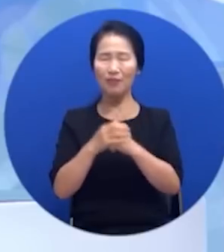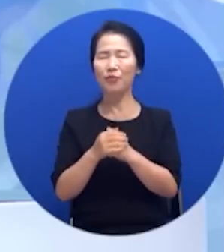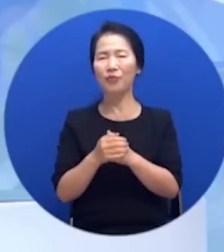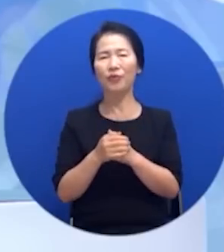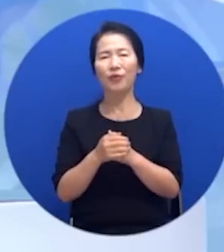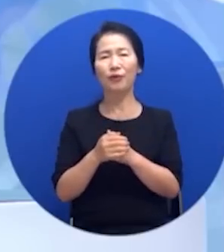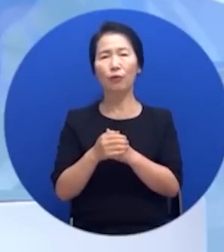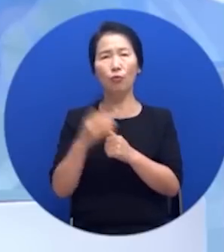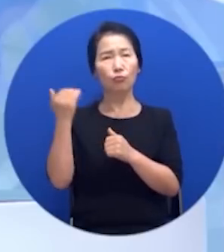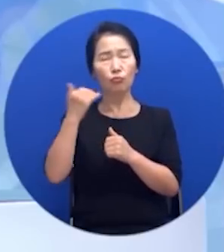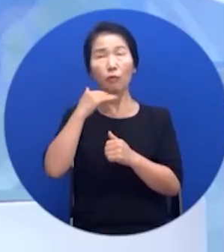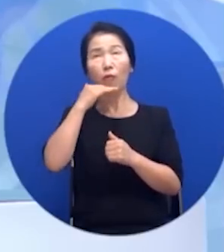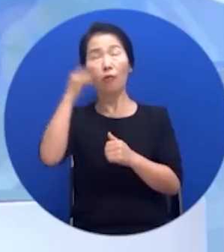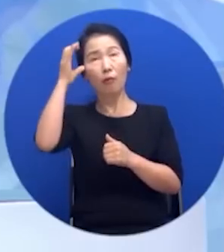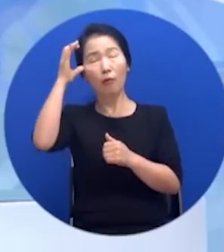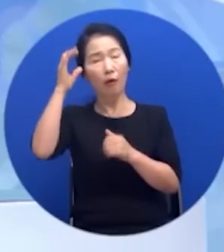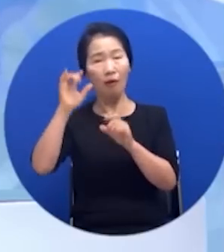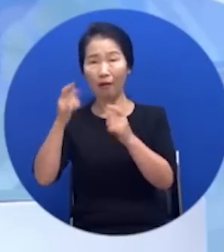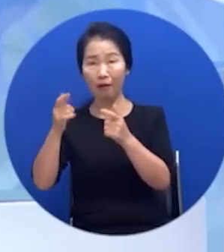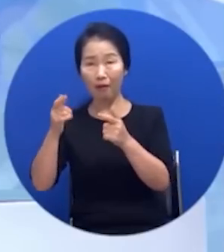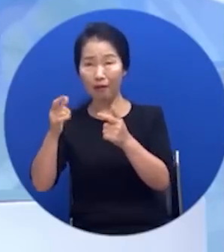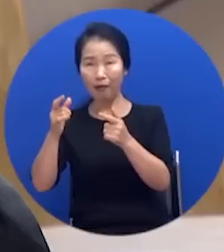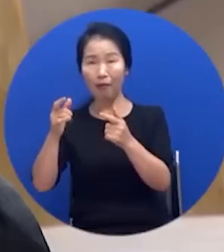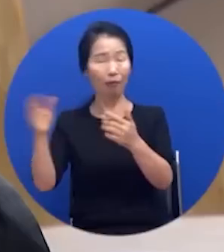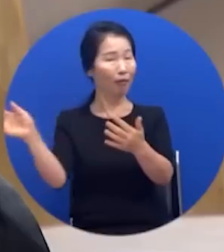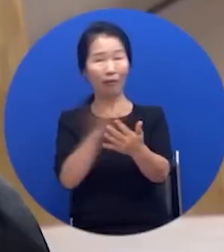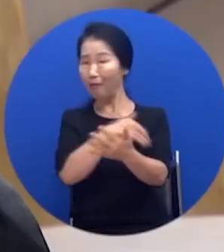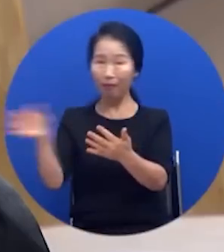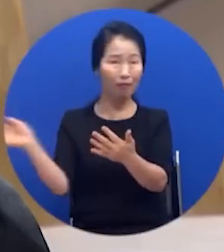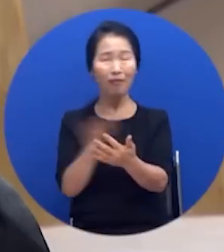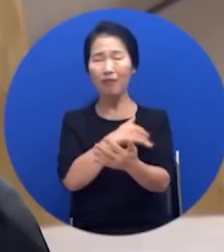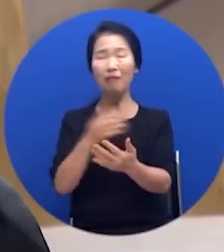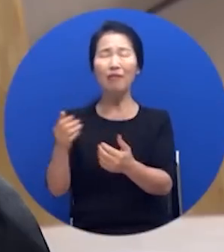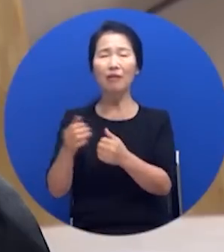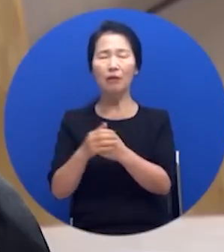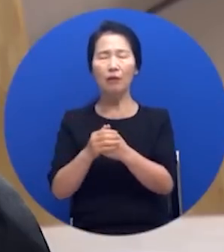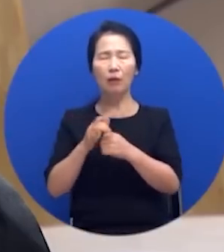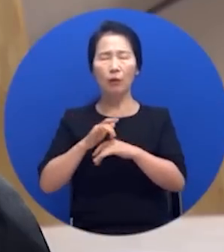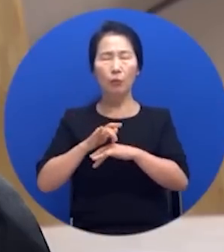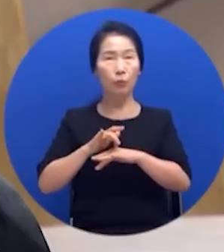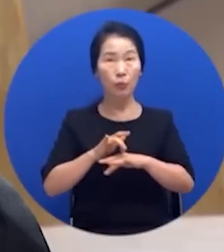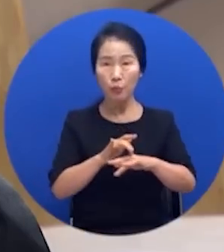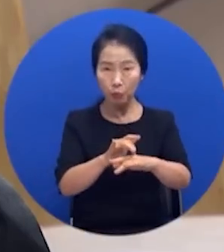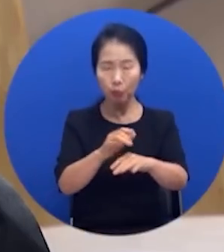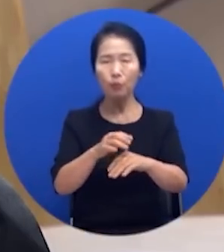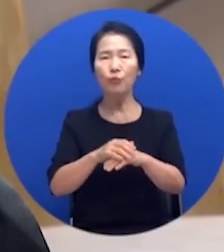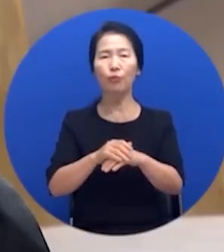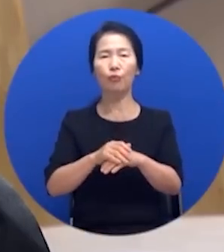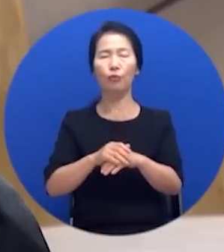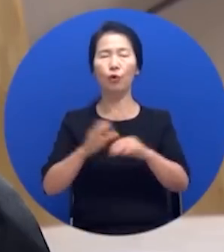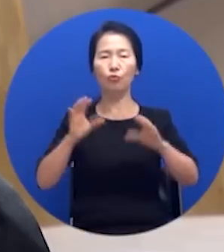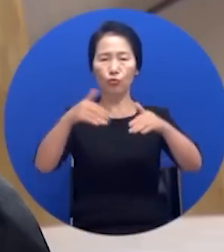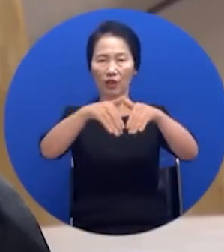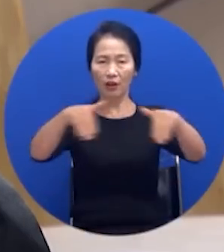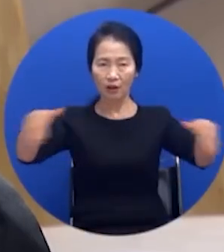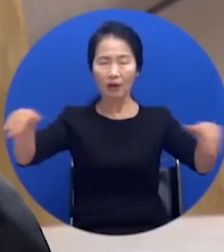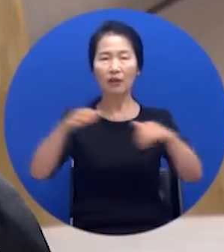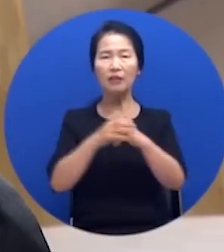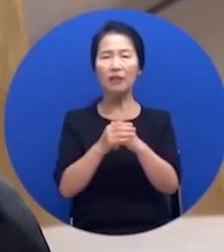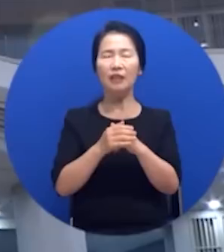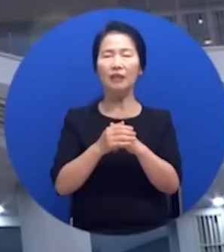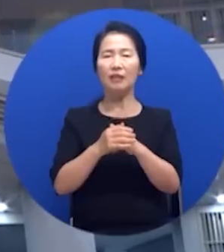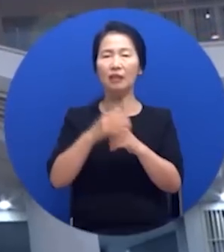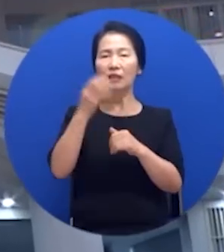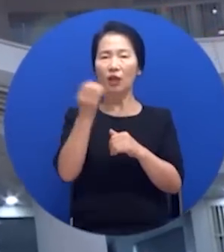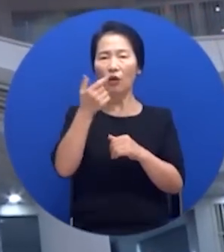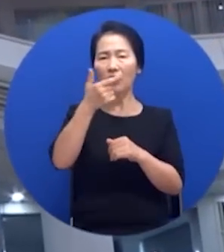통일을 기대하고 있었던 사람이 아무도 없었던 그때에 이 동독 국경에 성니콜라스 교회에서